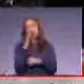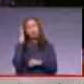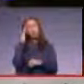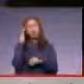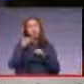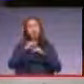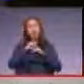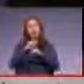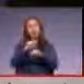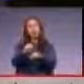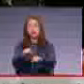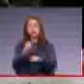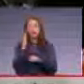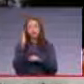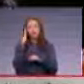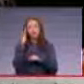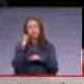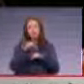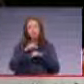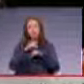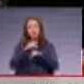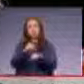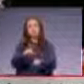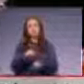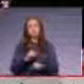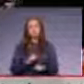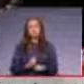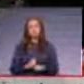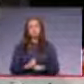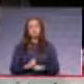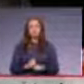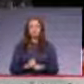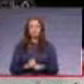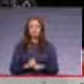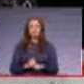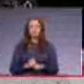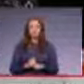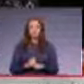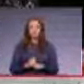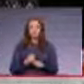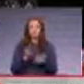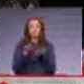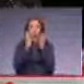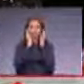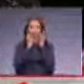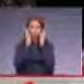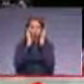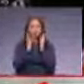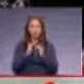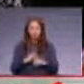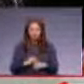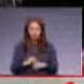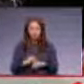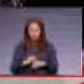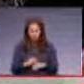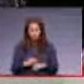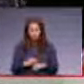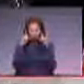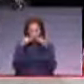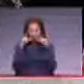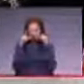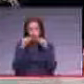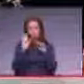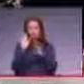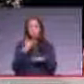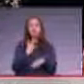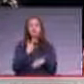عشان اقوم واتجرجر عشان اقوم واقف على الحوض عشان اغسل وشي، افضل عامله كده يلا تصوبي